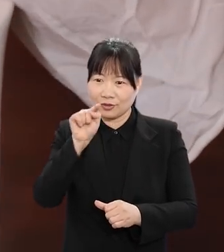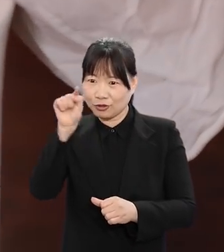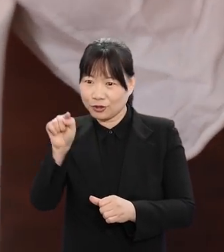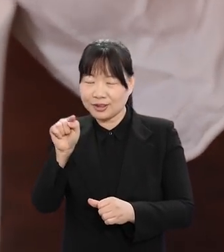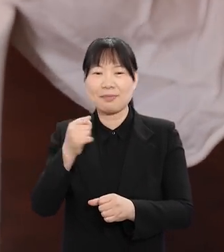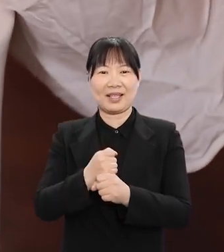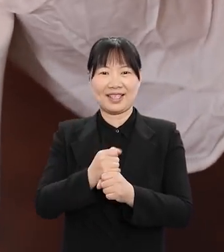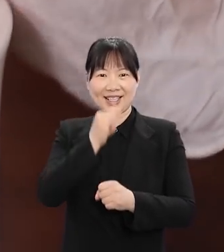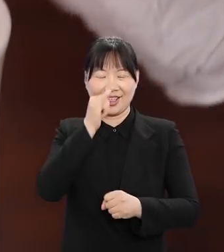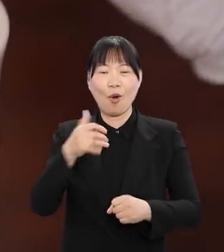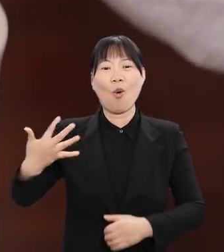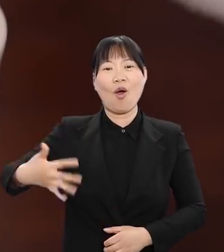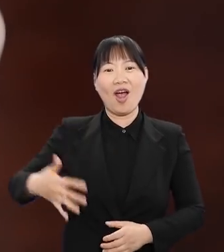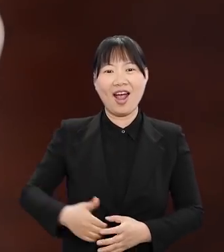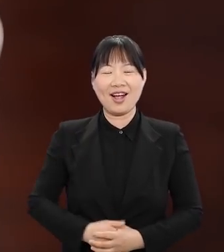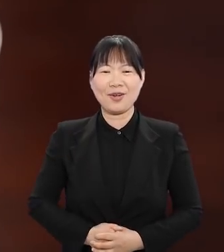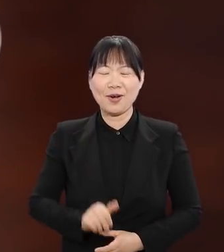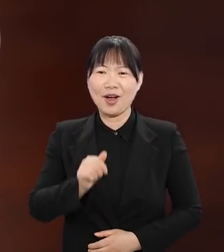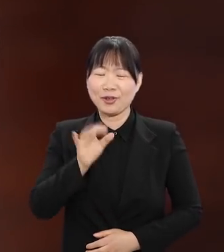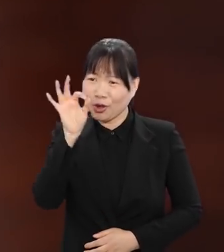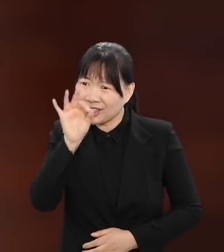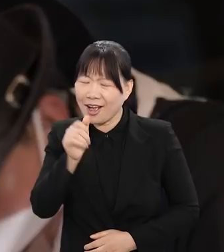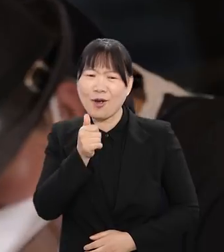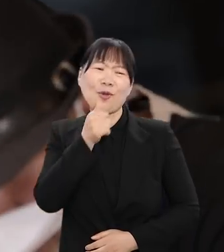와우! 돼지예요?